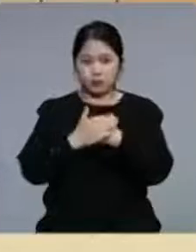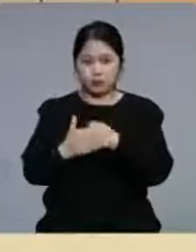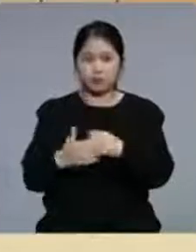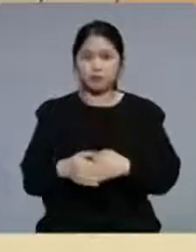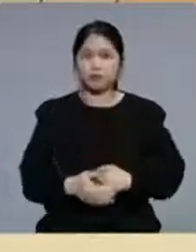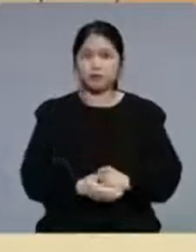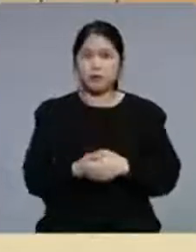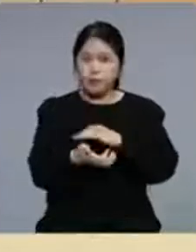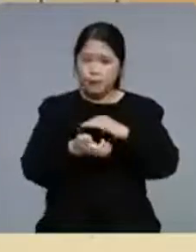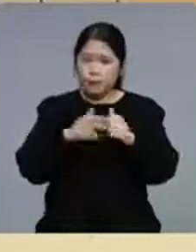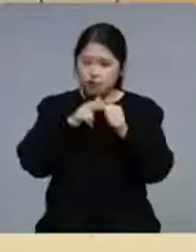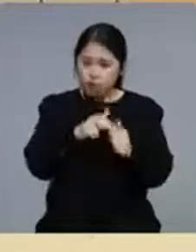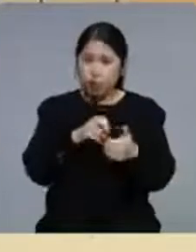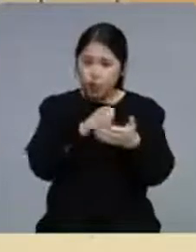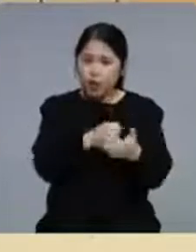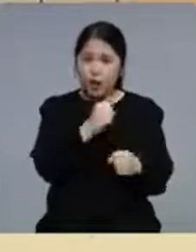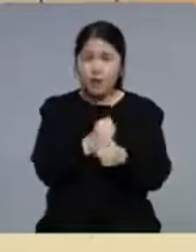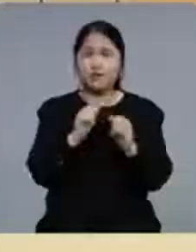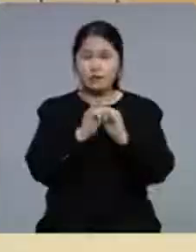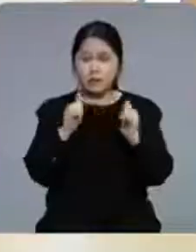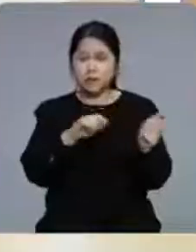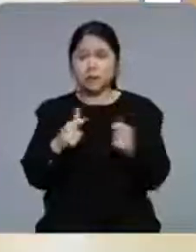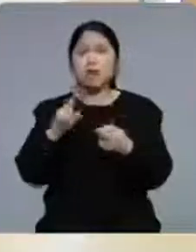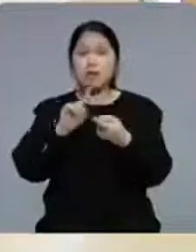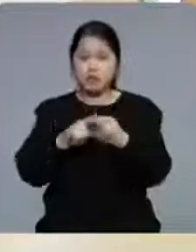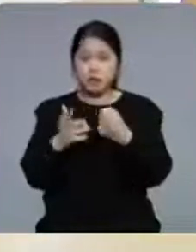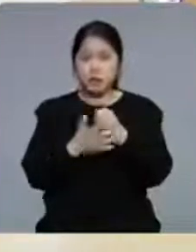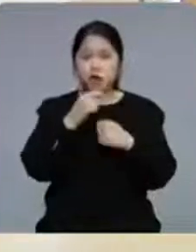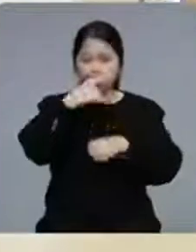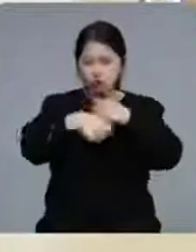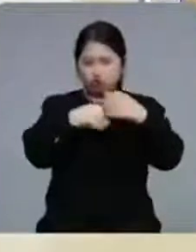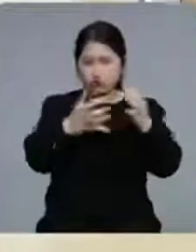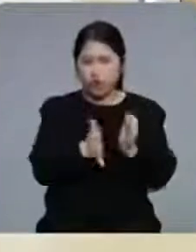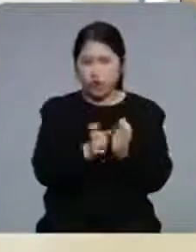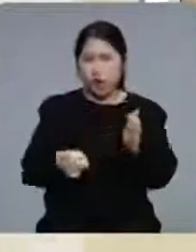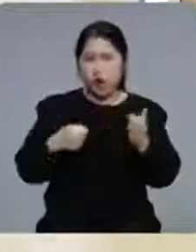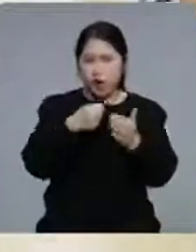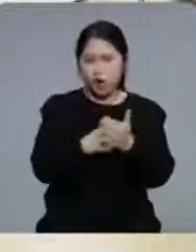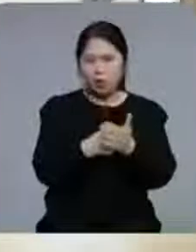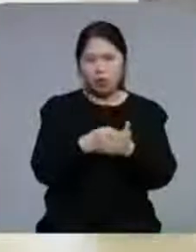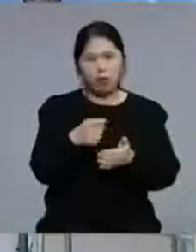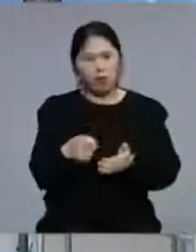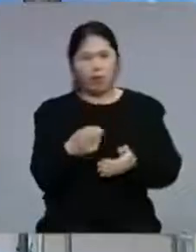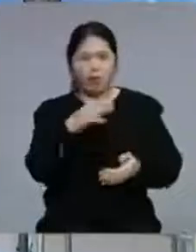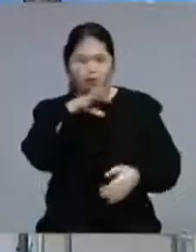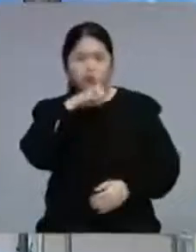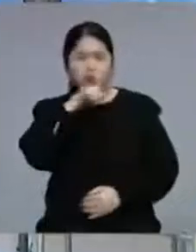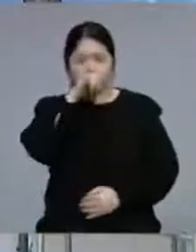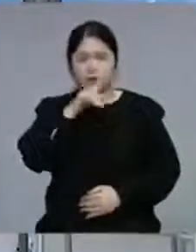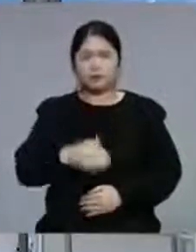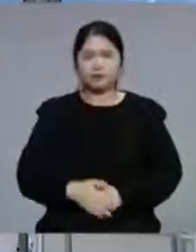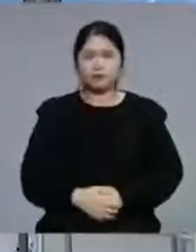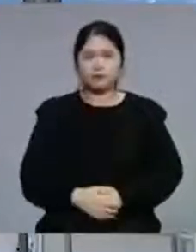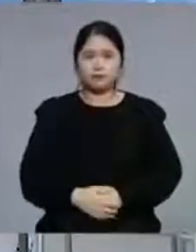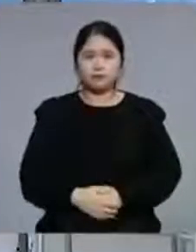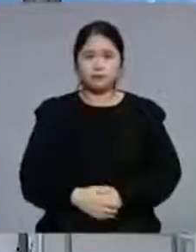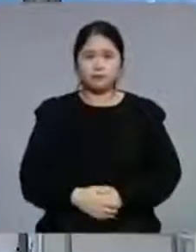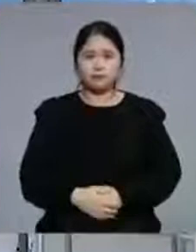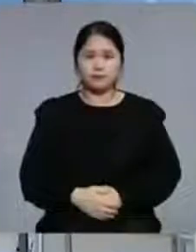예비후보 등록을 강행한 한 후보는 민주당의 결정에 노골적인 불만을 드러냈습니다. 제가